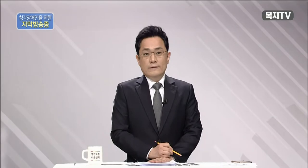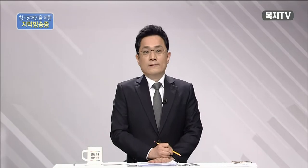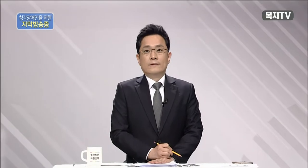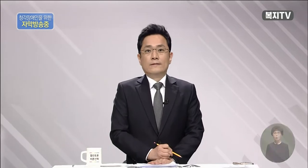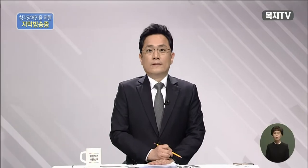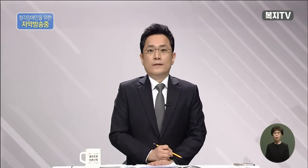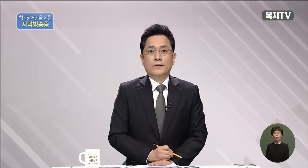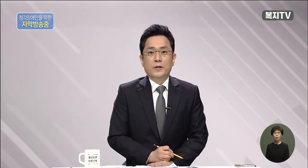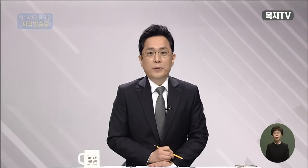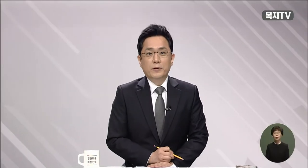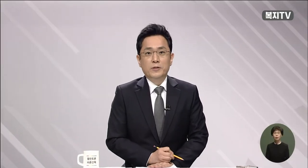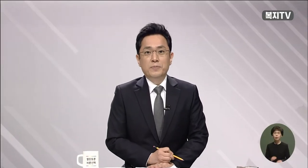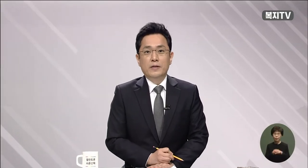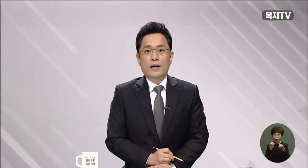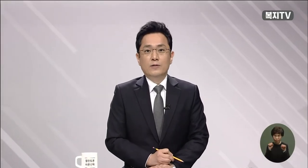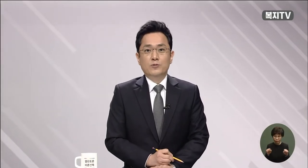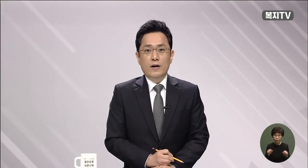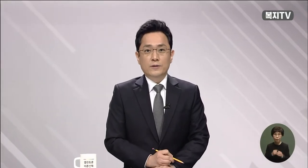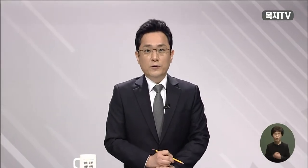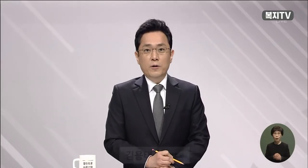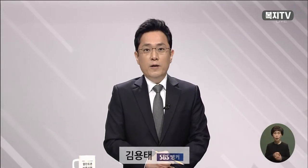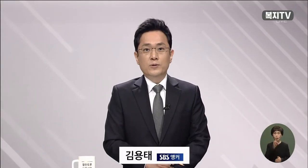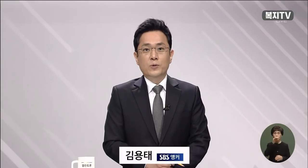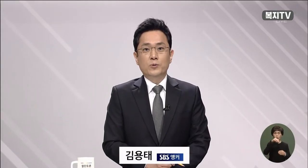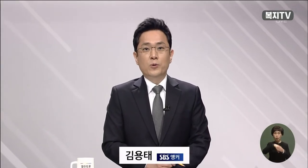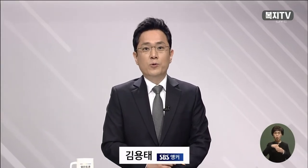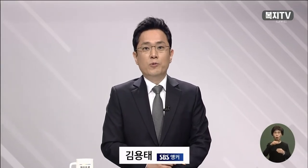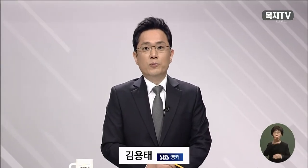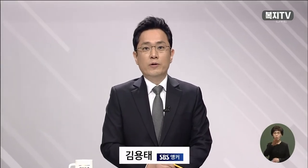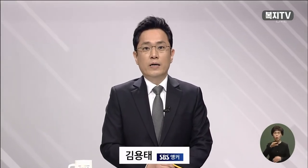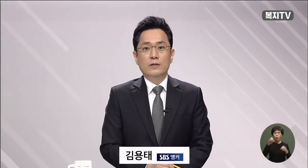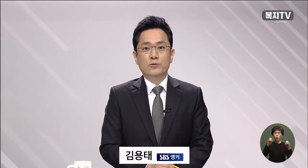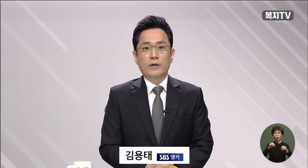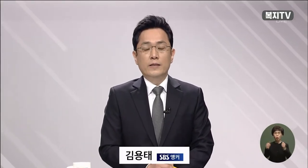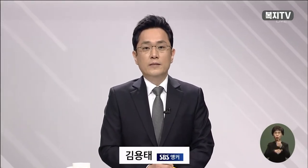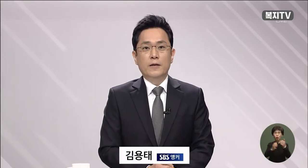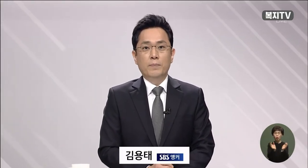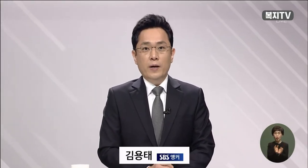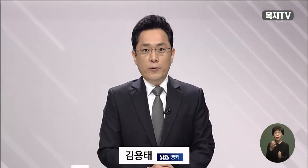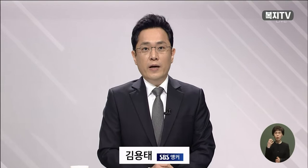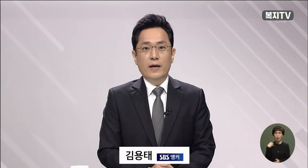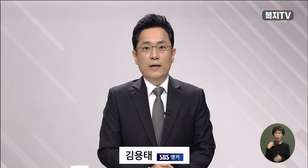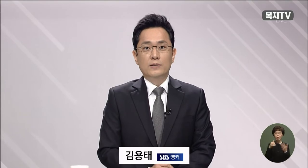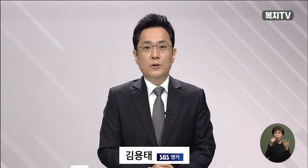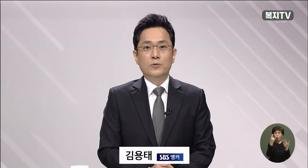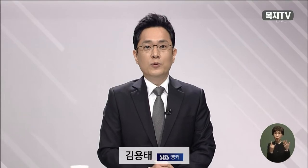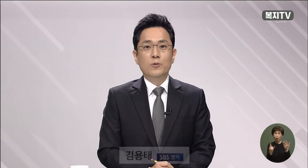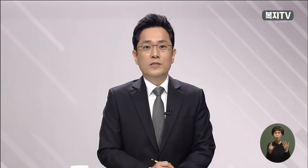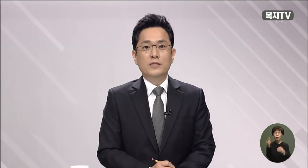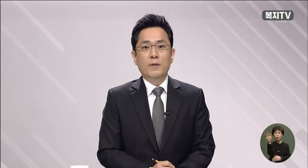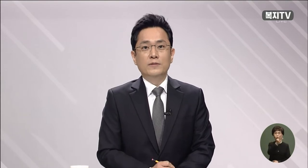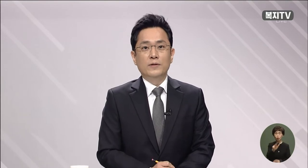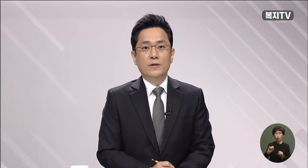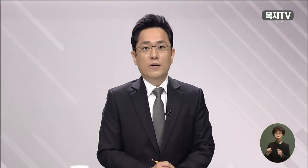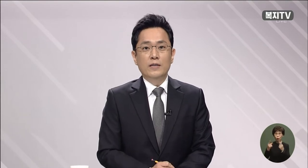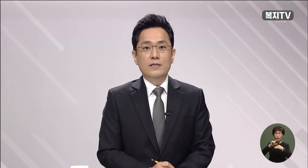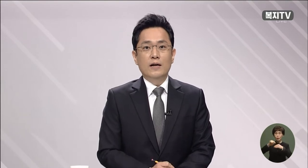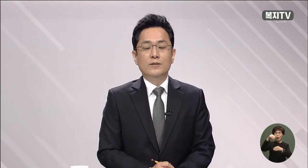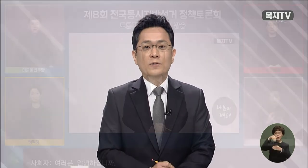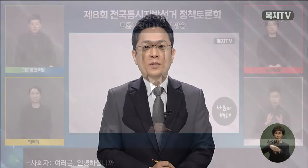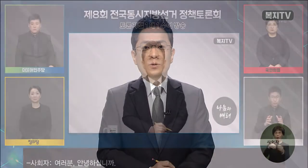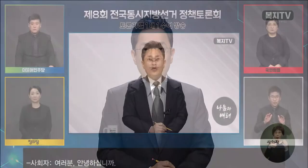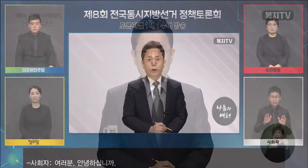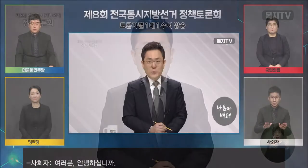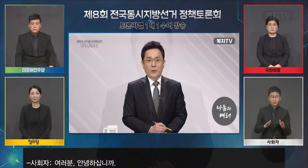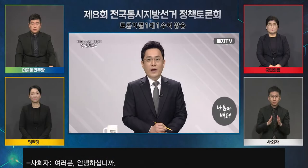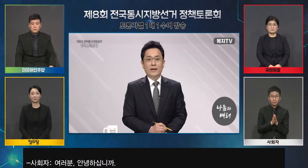여러분 안녕하십니까 중앙선거방송토론위원회가 주관하는 제8회 전국동시지방선거